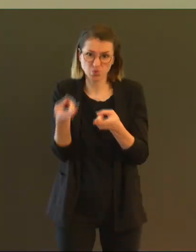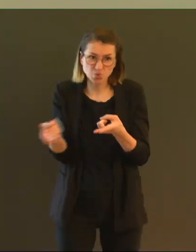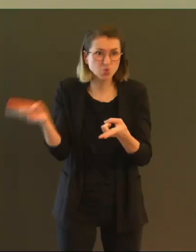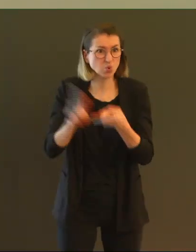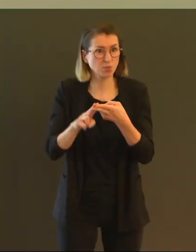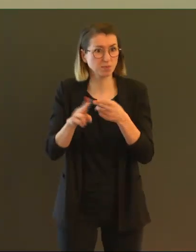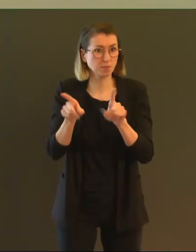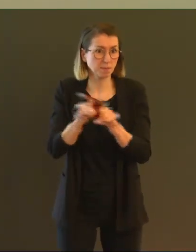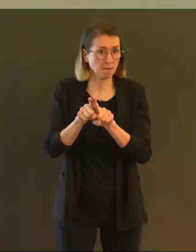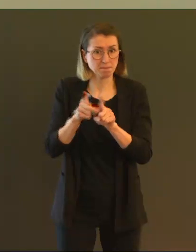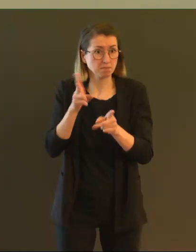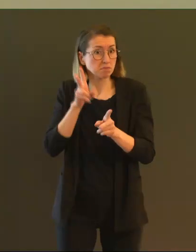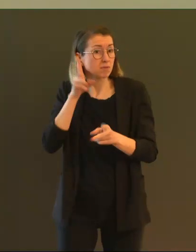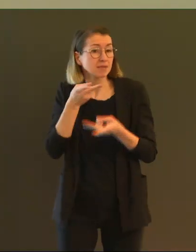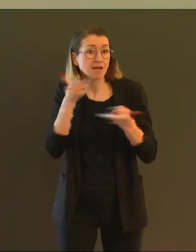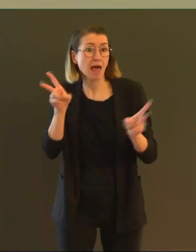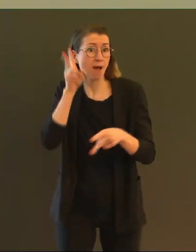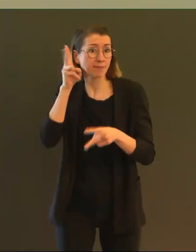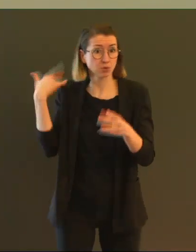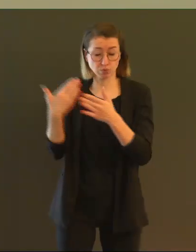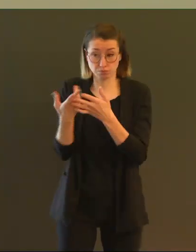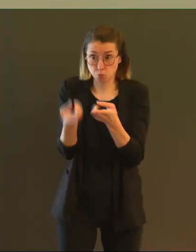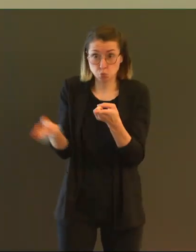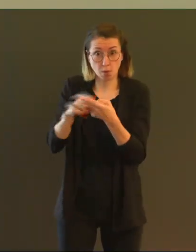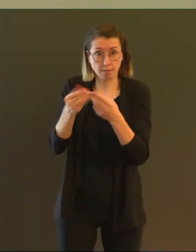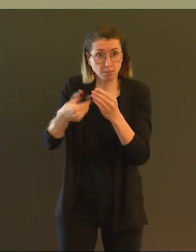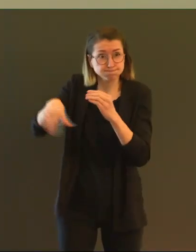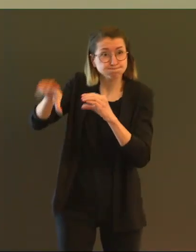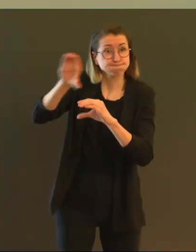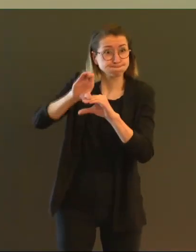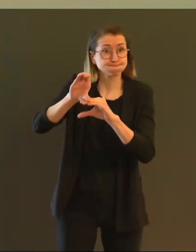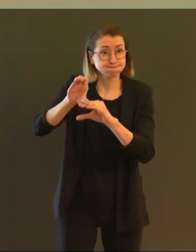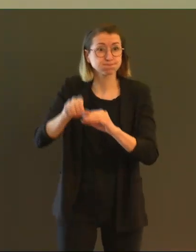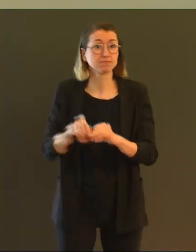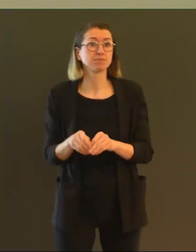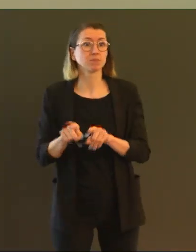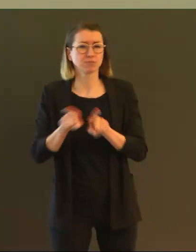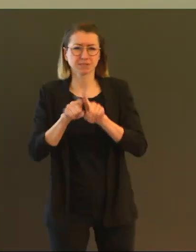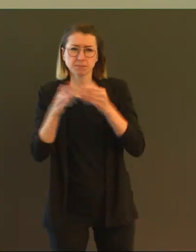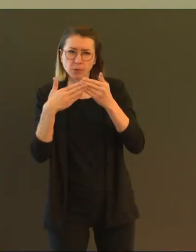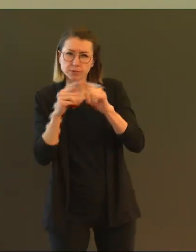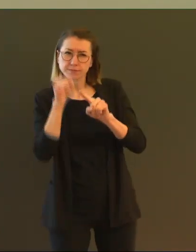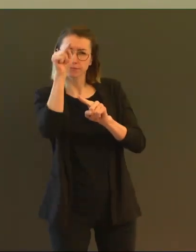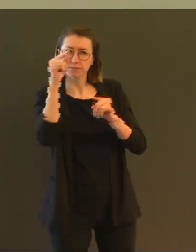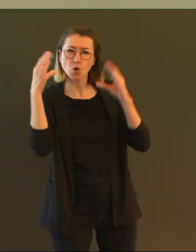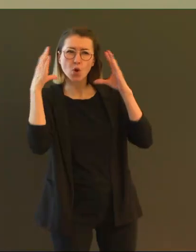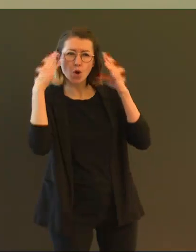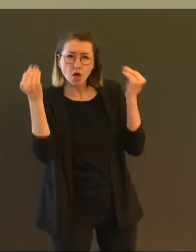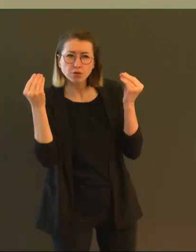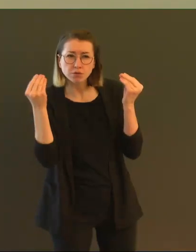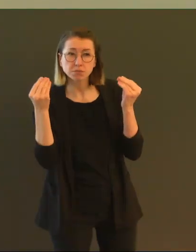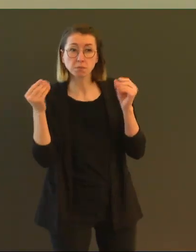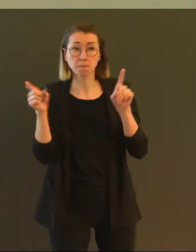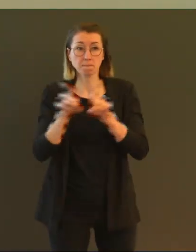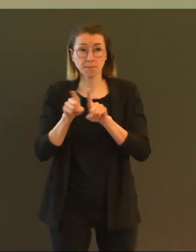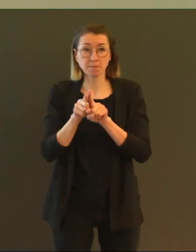Un pays tout aussi proche, ou même plus proche encore, qui sont les Pays-Bas, a là aussi une mortalité globale 2 fois plus